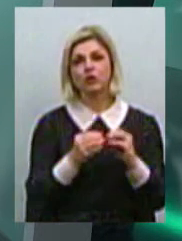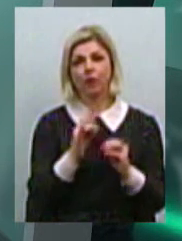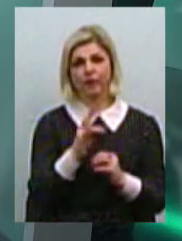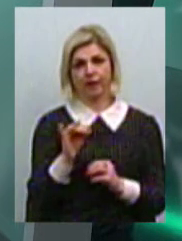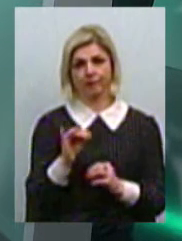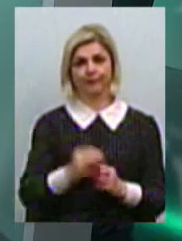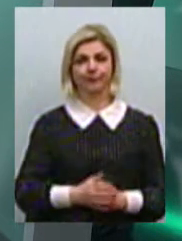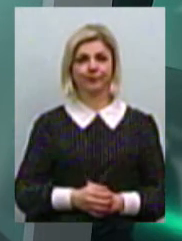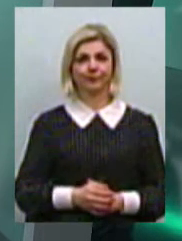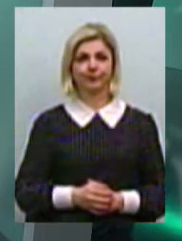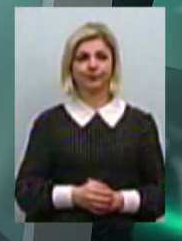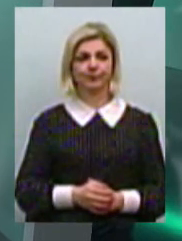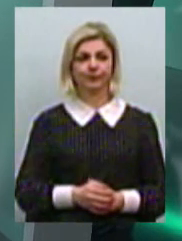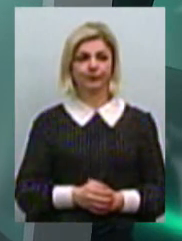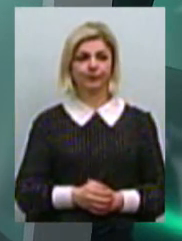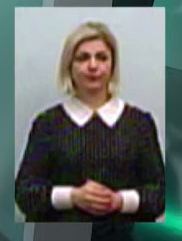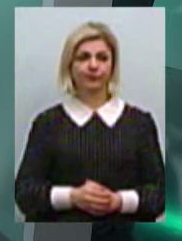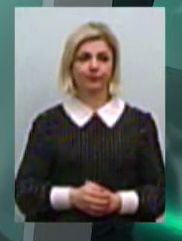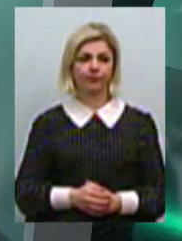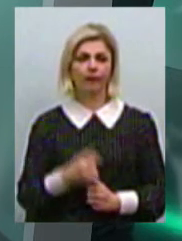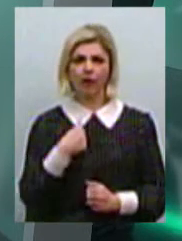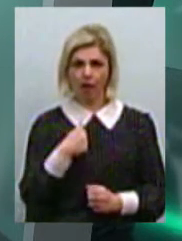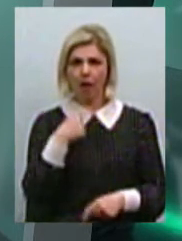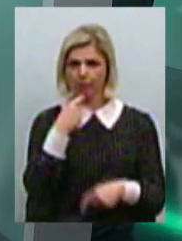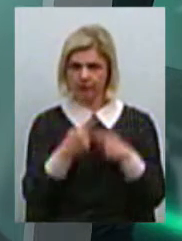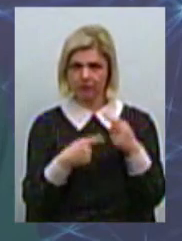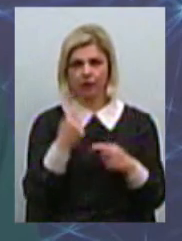Знаєте, я постійно роздумую над